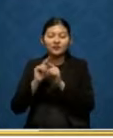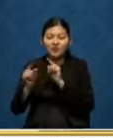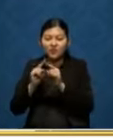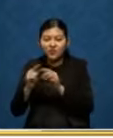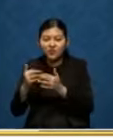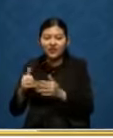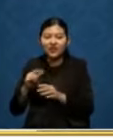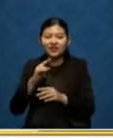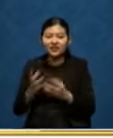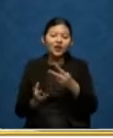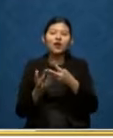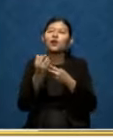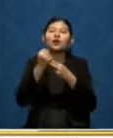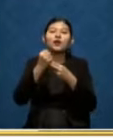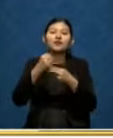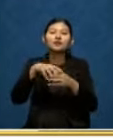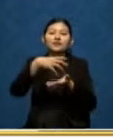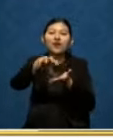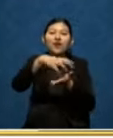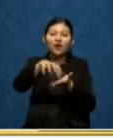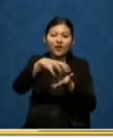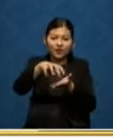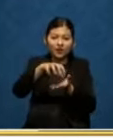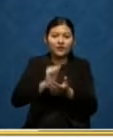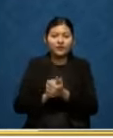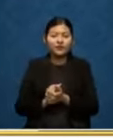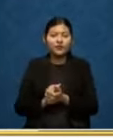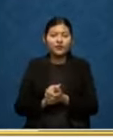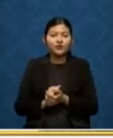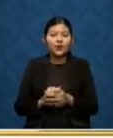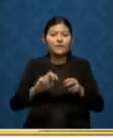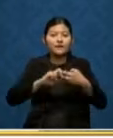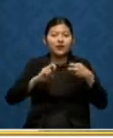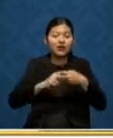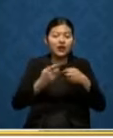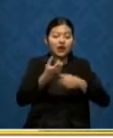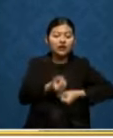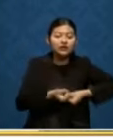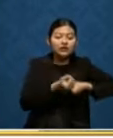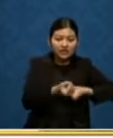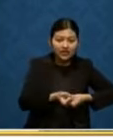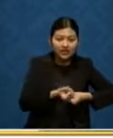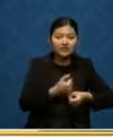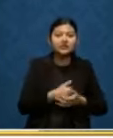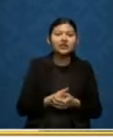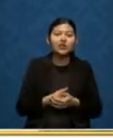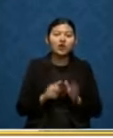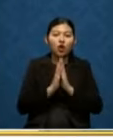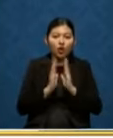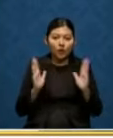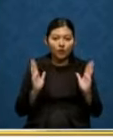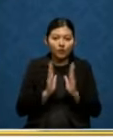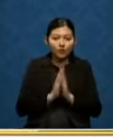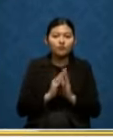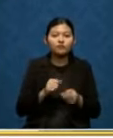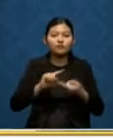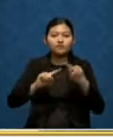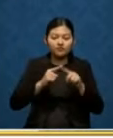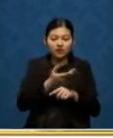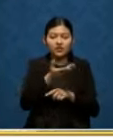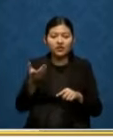คราวเดียวกันเนื่องจากว่ามีการรวมยุติในเรื่องของปัญหาเกษตรกรครับผมต้องขอขอบคุณเพื่อนๆสมาชิก